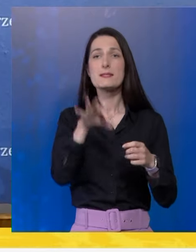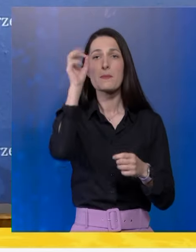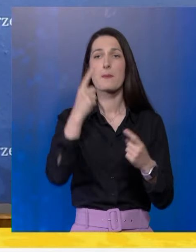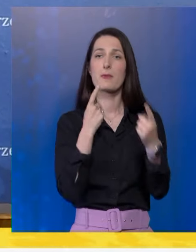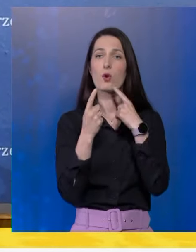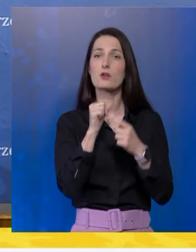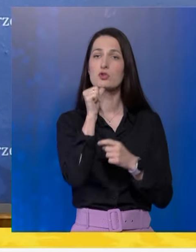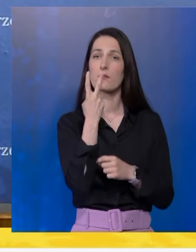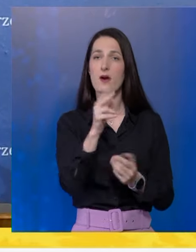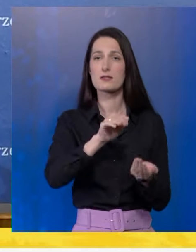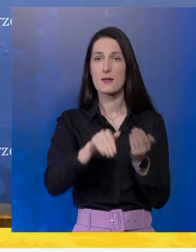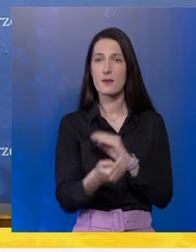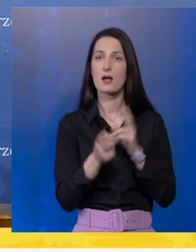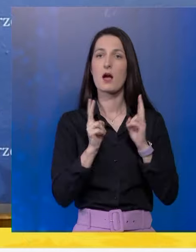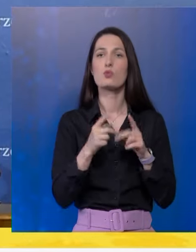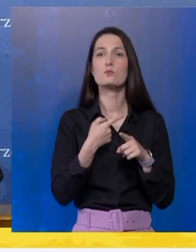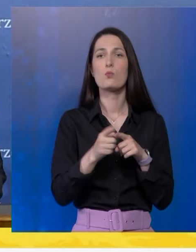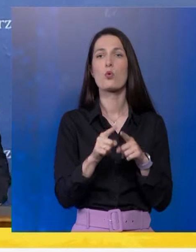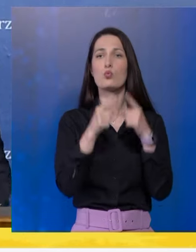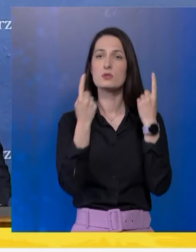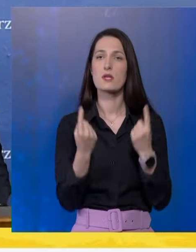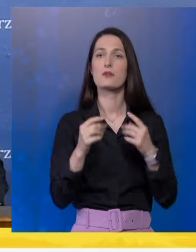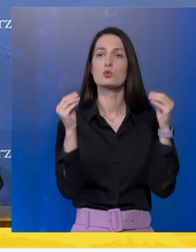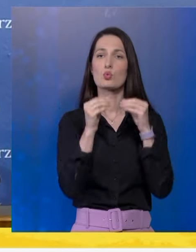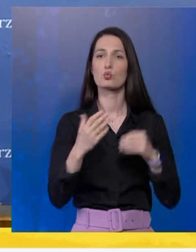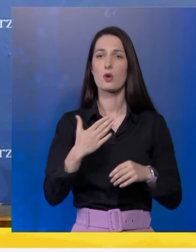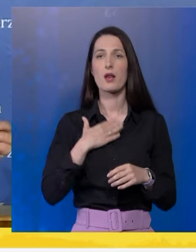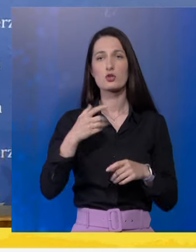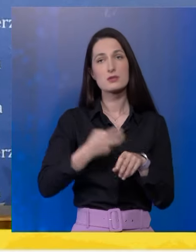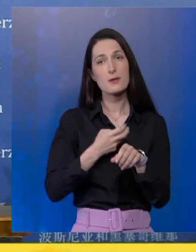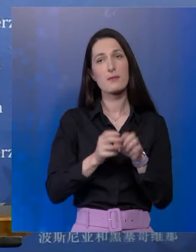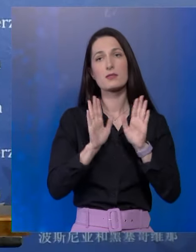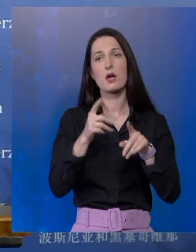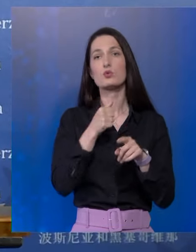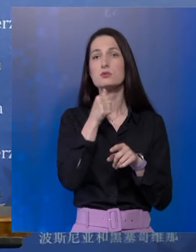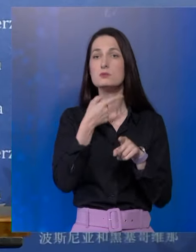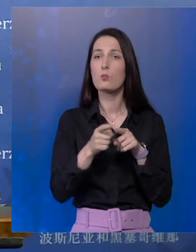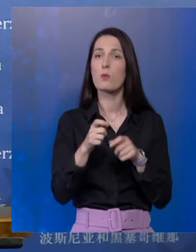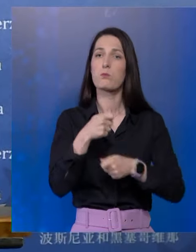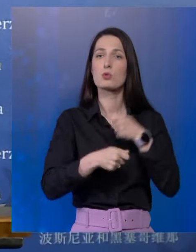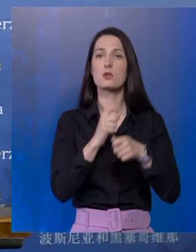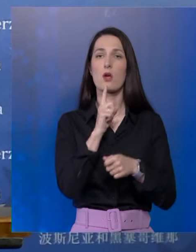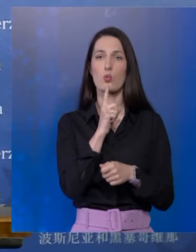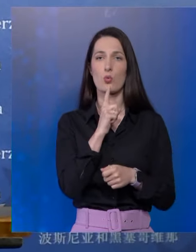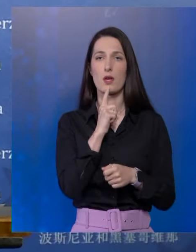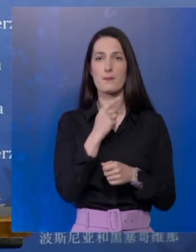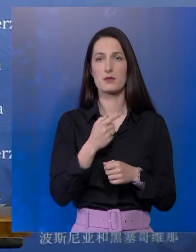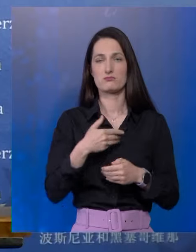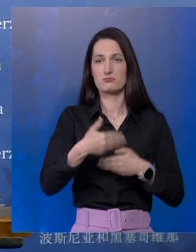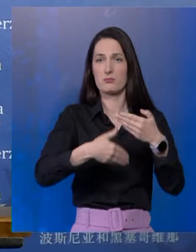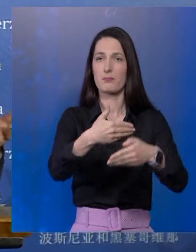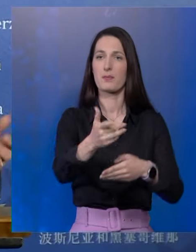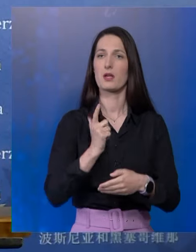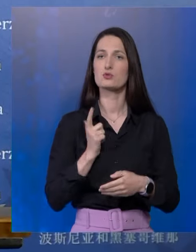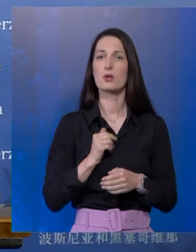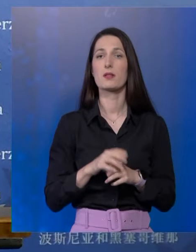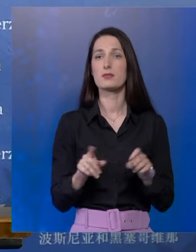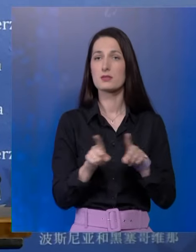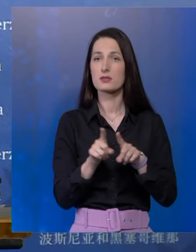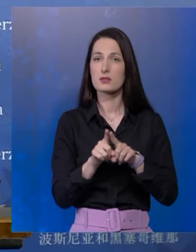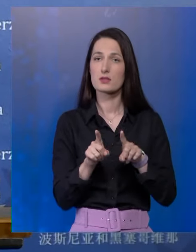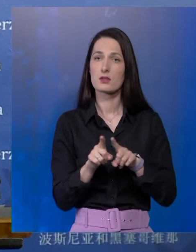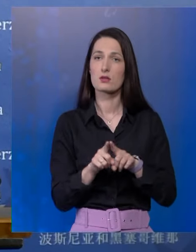trenutku imenovati glavnog pregovarača i dva zamjenika, kako zbog ustavne strukture same Bosne i Hercegovine, tako i